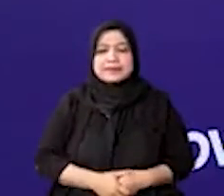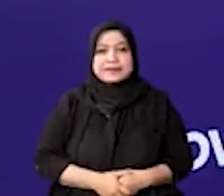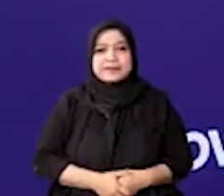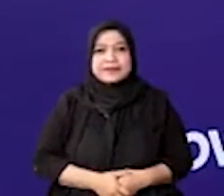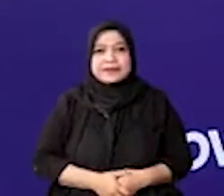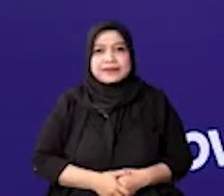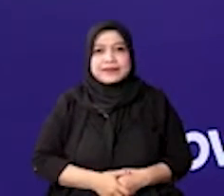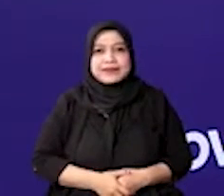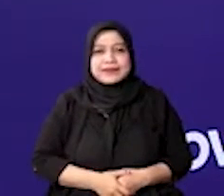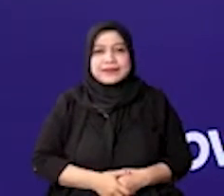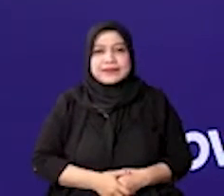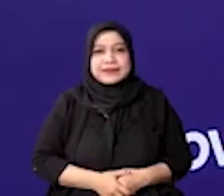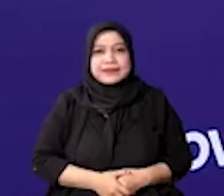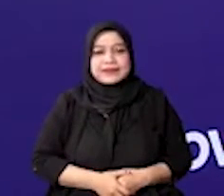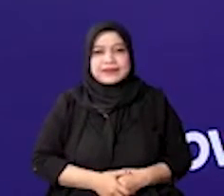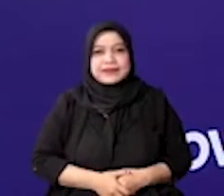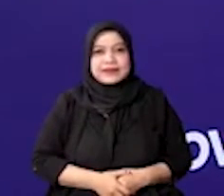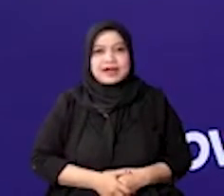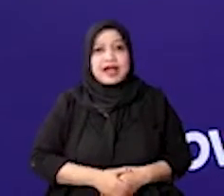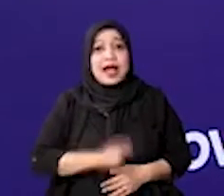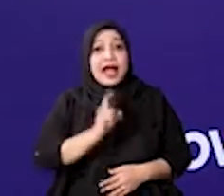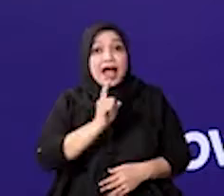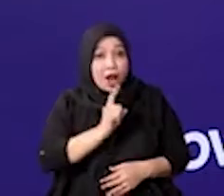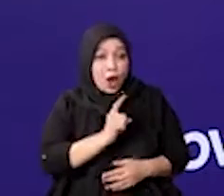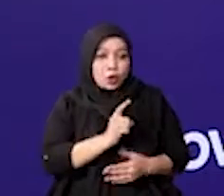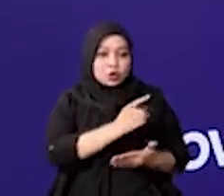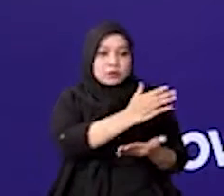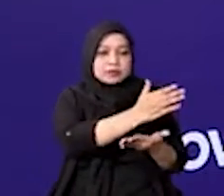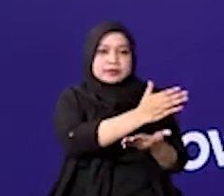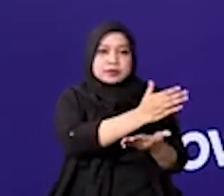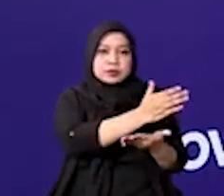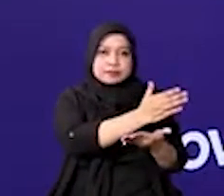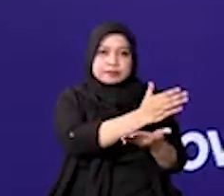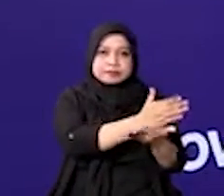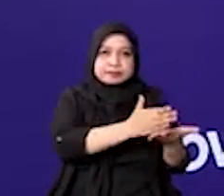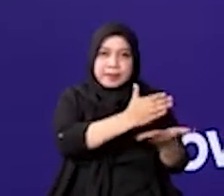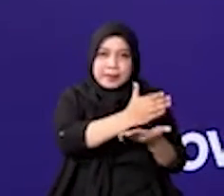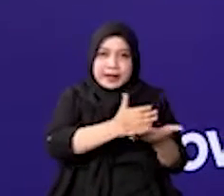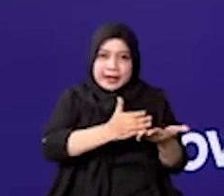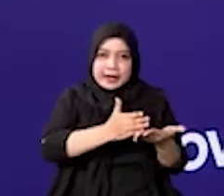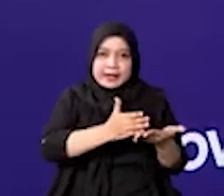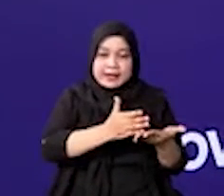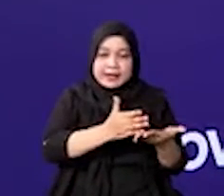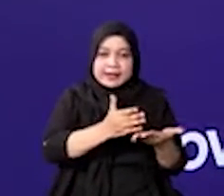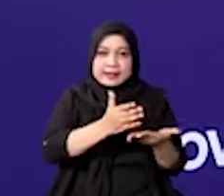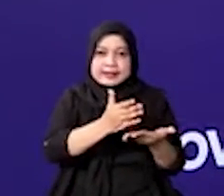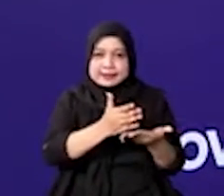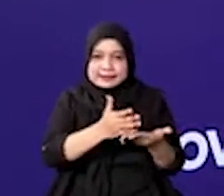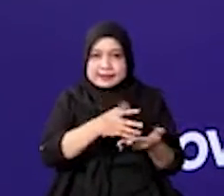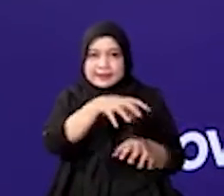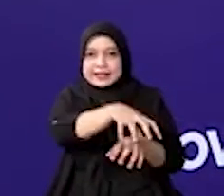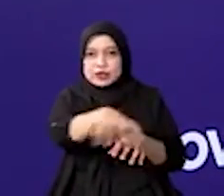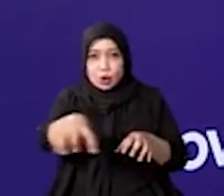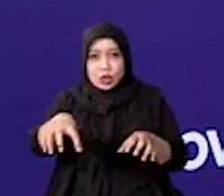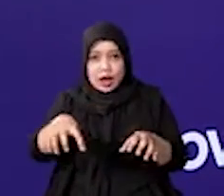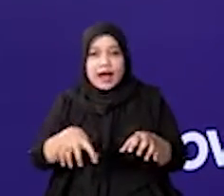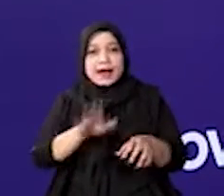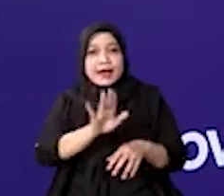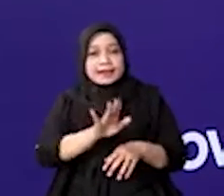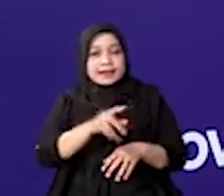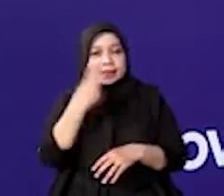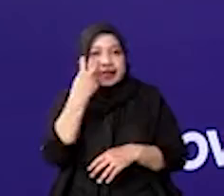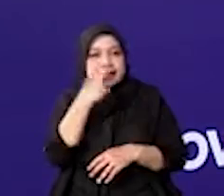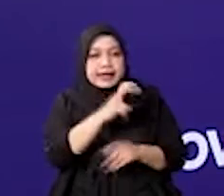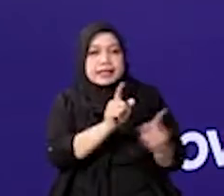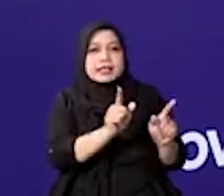ee pembagian zona itu mungkin bisa diakses ya di ee apa namanya website covid-19 Sas covid begitu tapi itu dibaginya